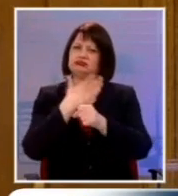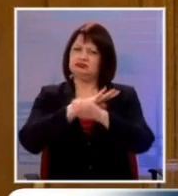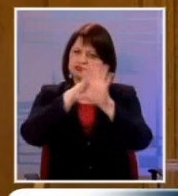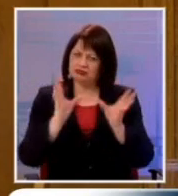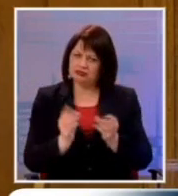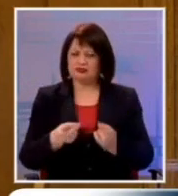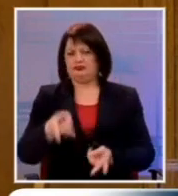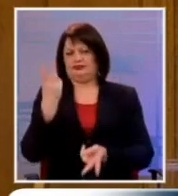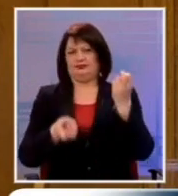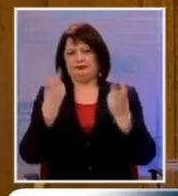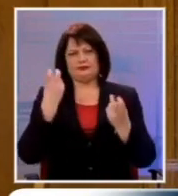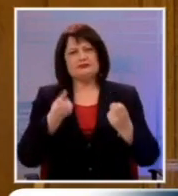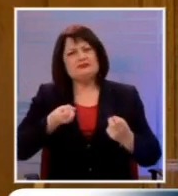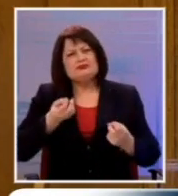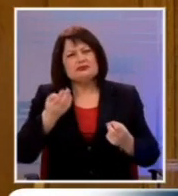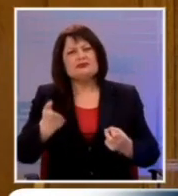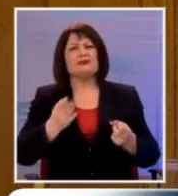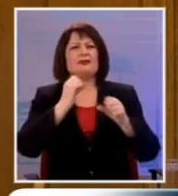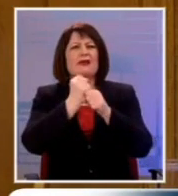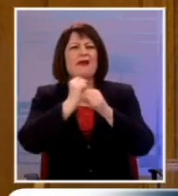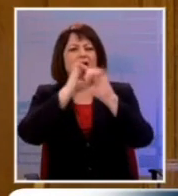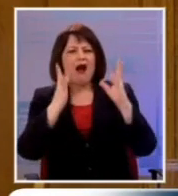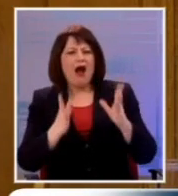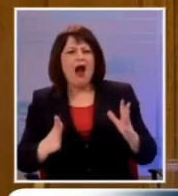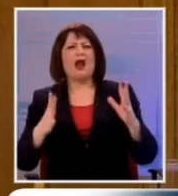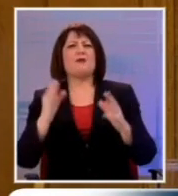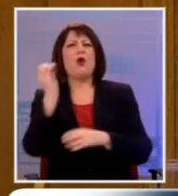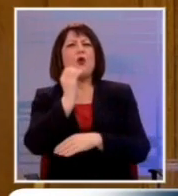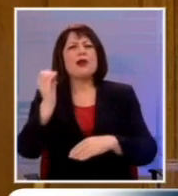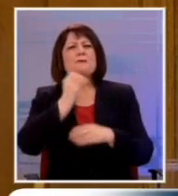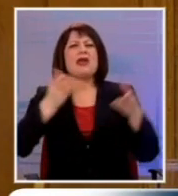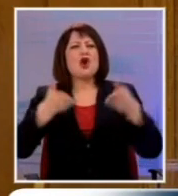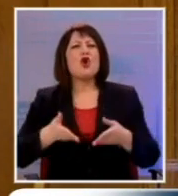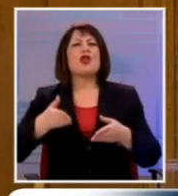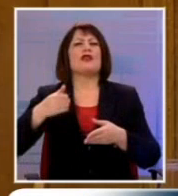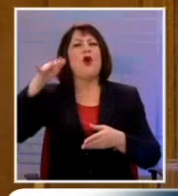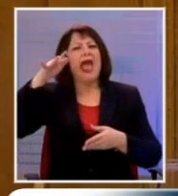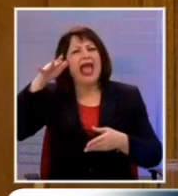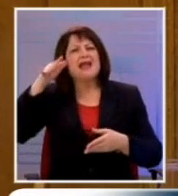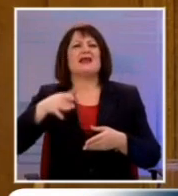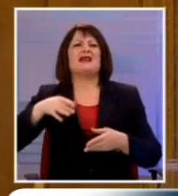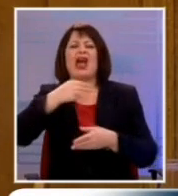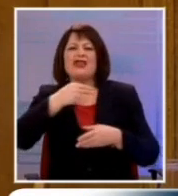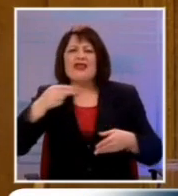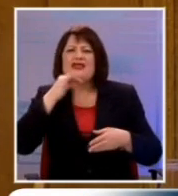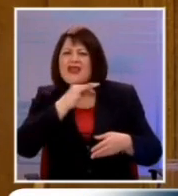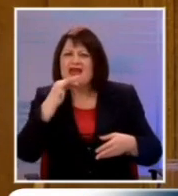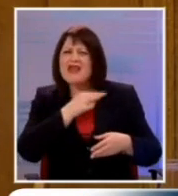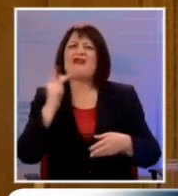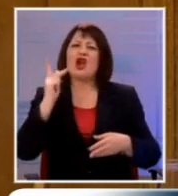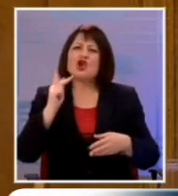και αναρρύθμιτες απώλειες σε αρχαιότητες, σε Ολυμπία, Κόρινθο, Αίγινα, Χαλκίδα, Θήβα, Βεργίνα,